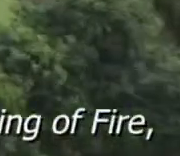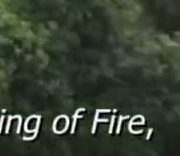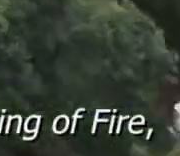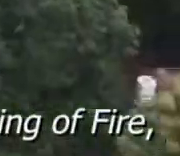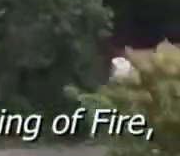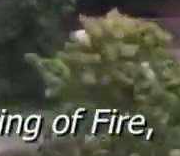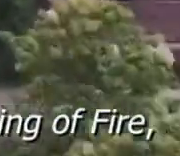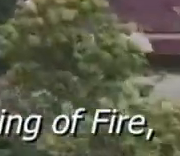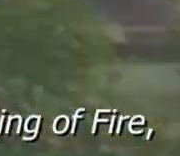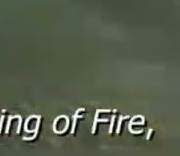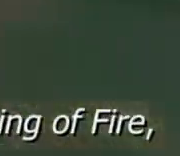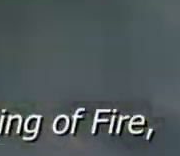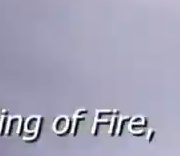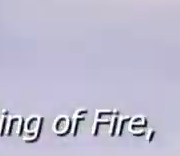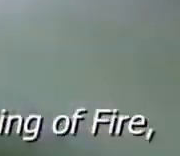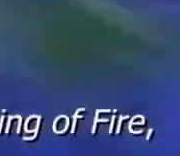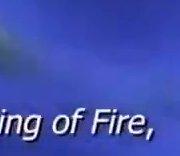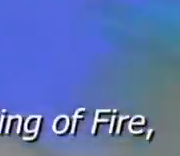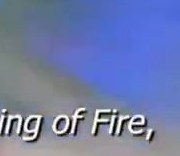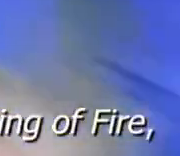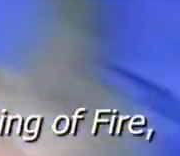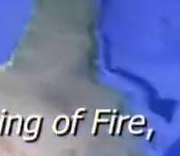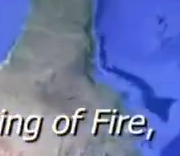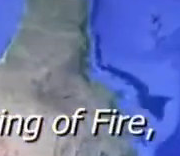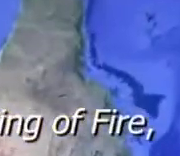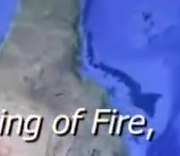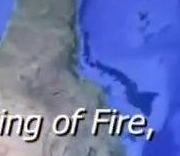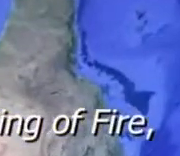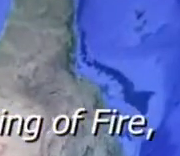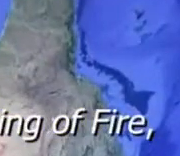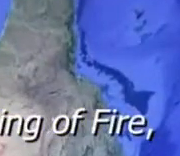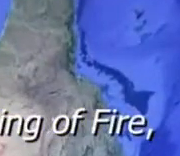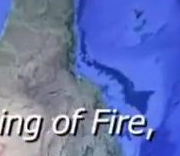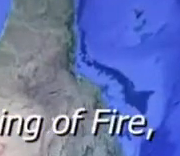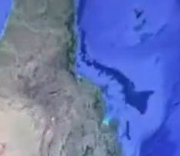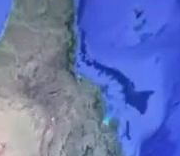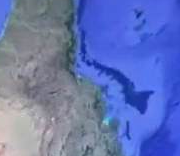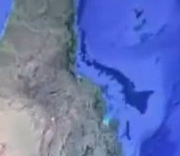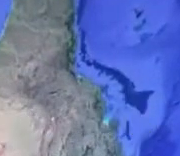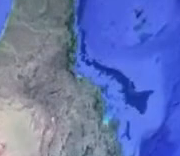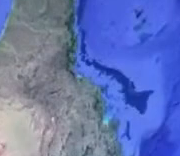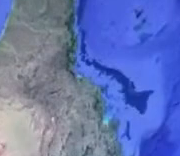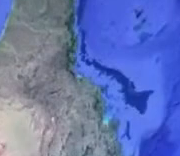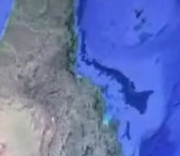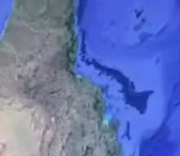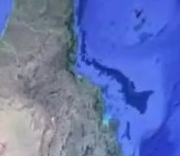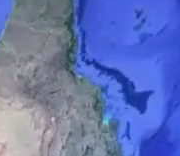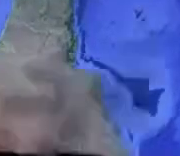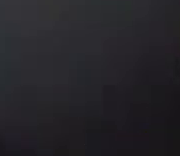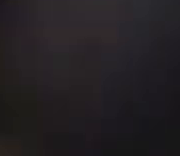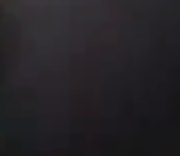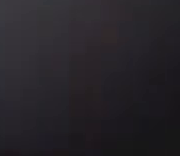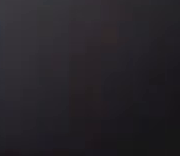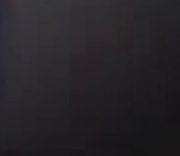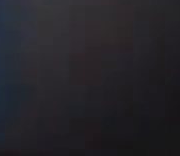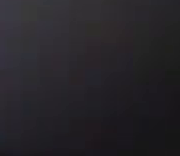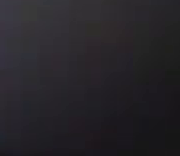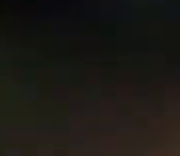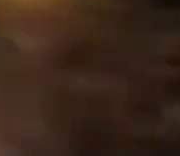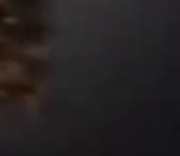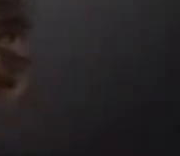Indonesia sebagai negara yang berada di lingkaran cincin api atau ring of fire yang rentan terhadap berbagai